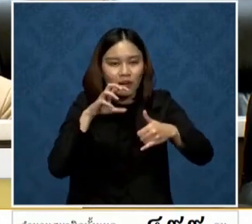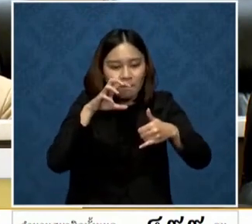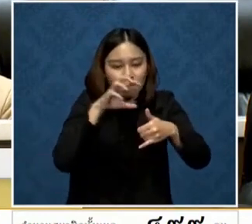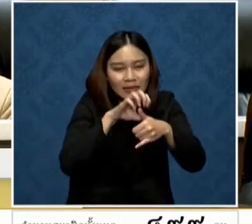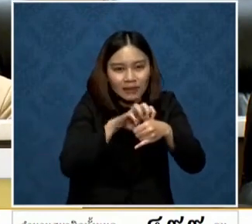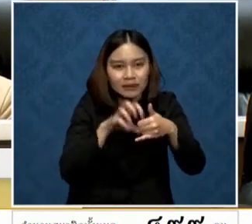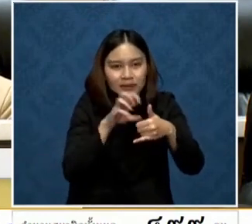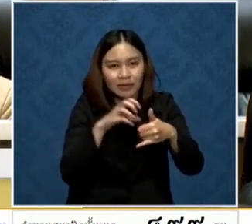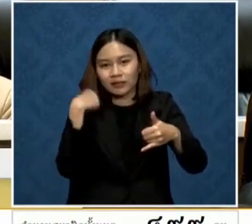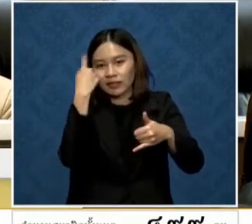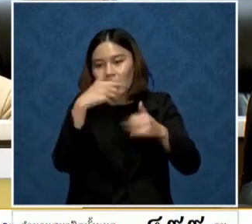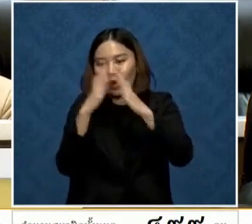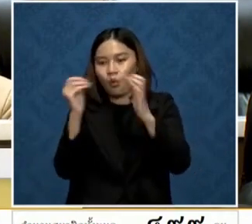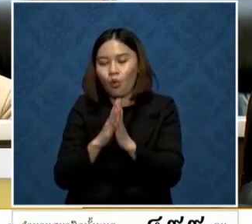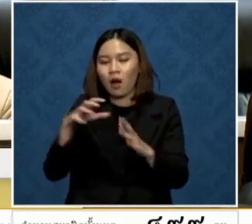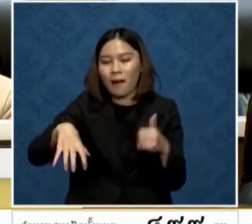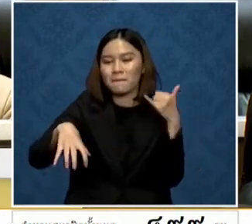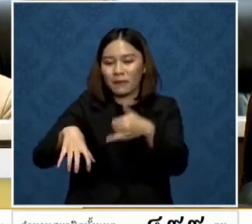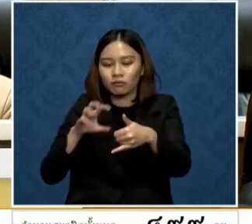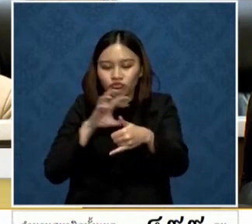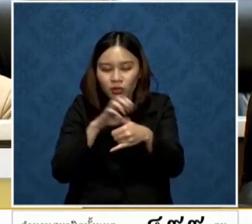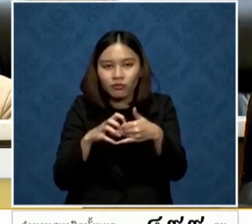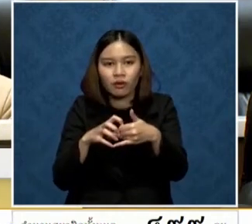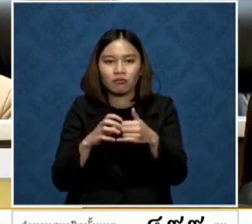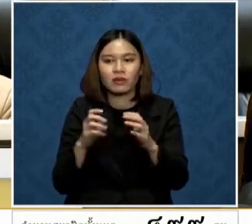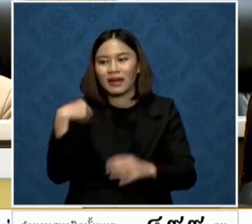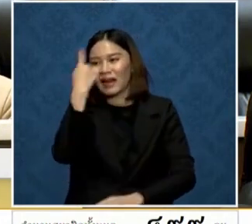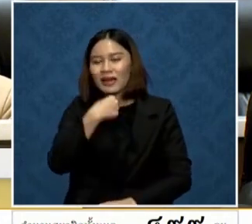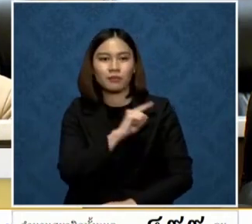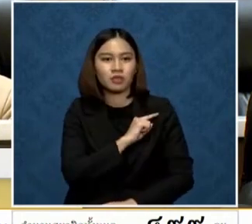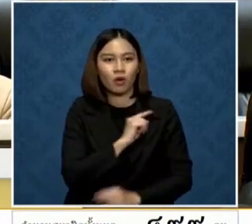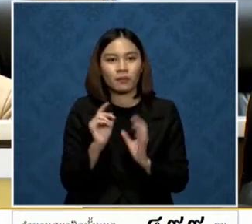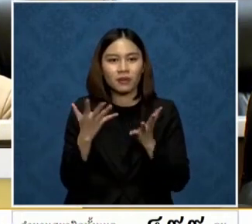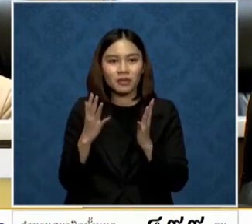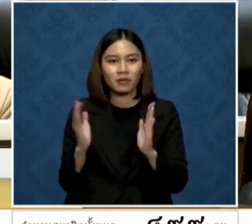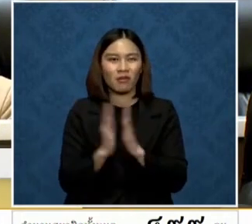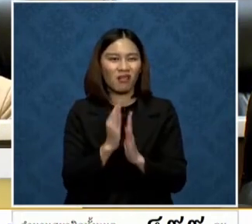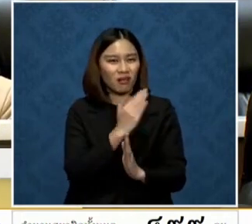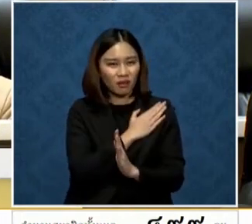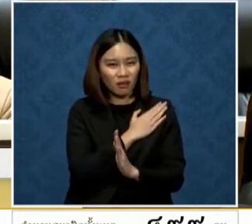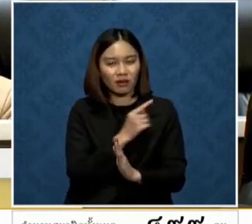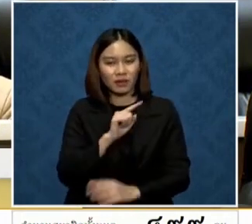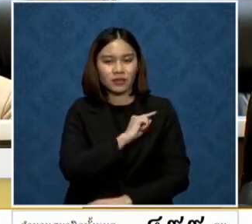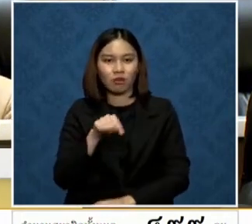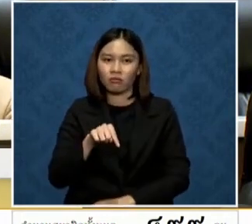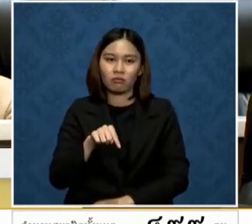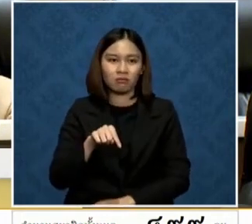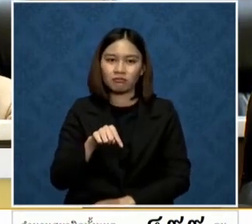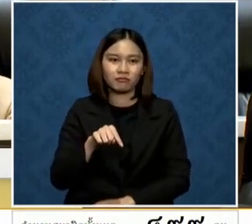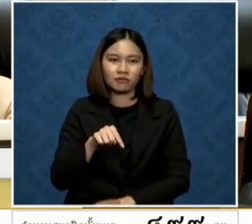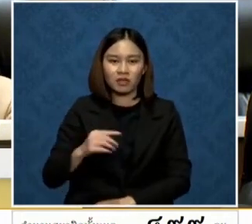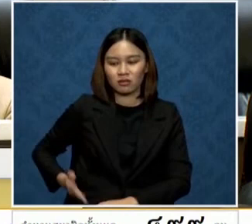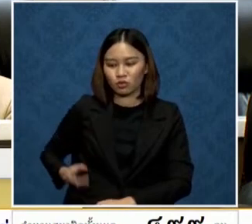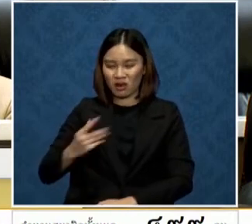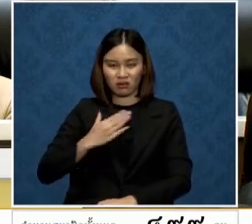ชาวบ้านที่ไปวัดเนี่ยเสร็จแล้วก็มาหาคนรับผิดชอบไม่ได้จะให้หลวงพ่อรับผิดชอบหลวงพ่อก็บอกว่ามันไม่ใช่